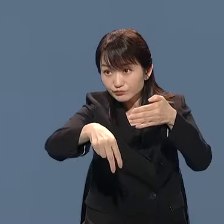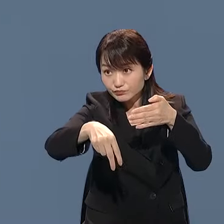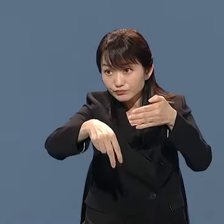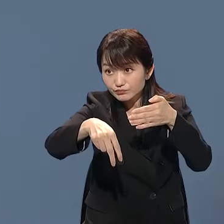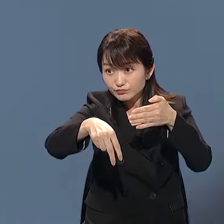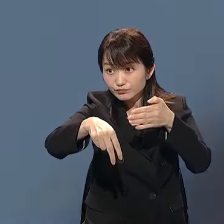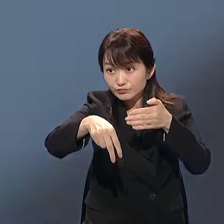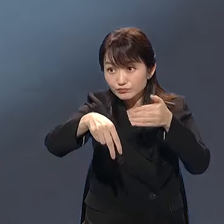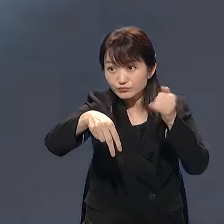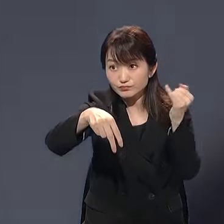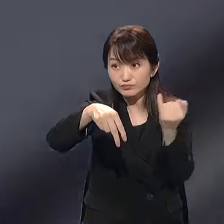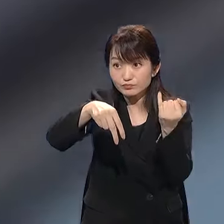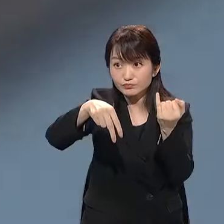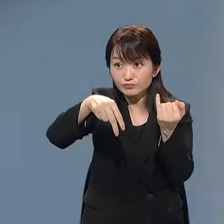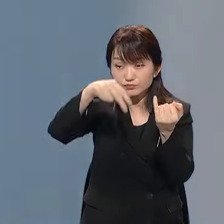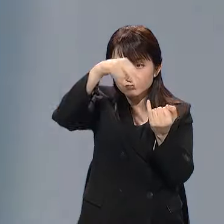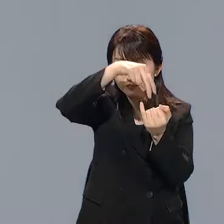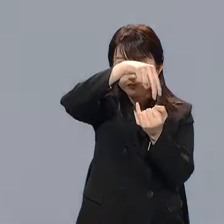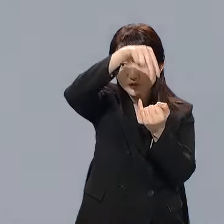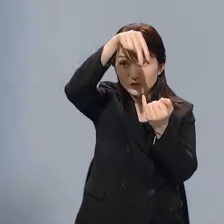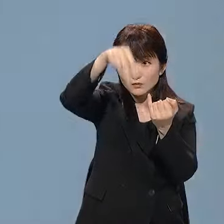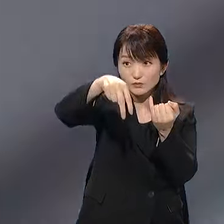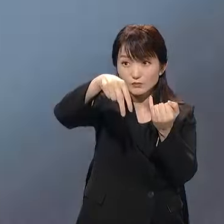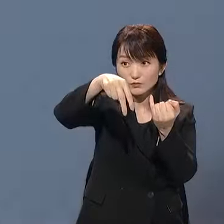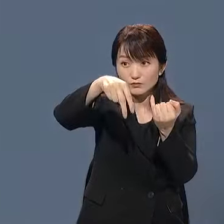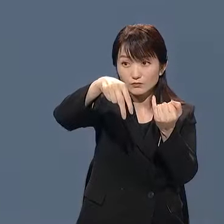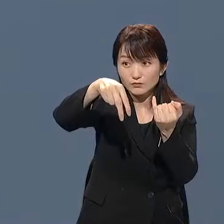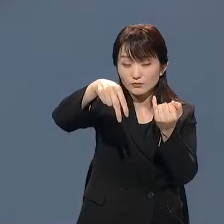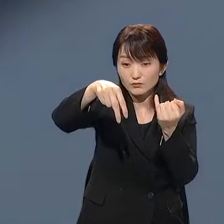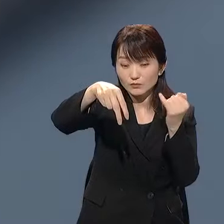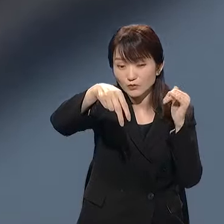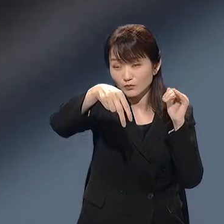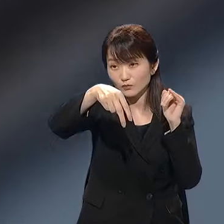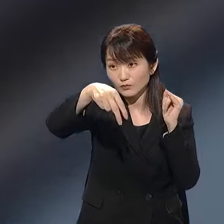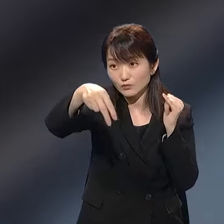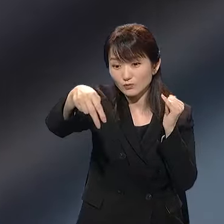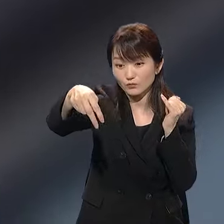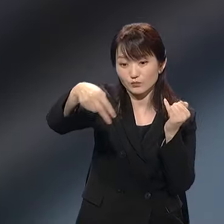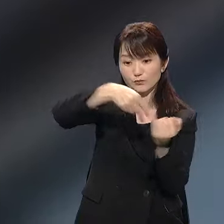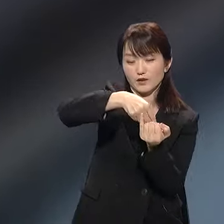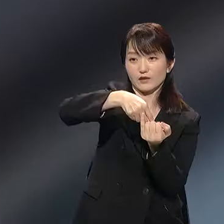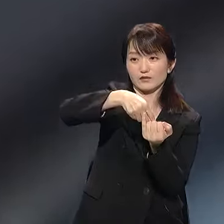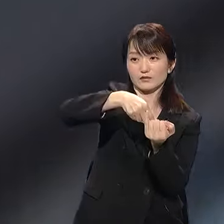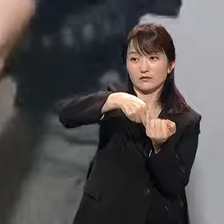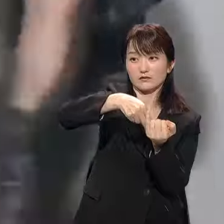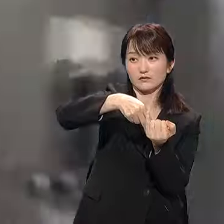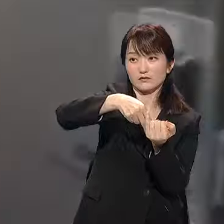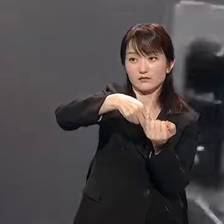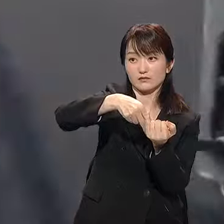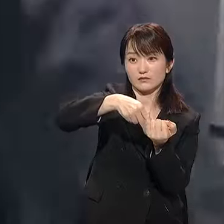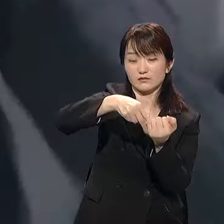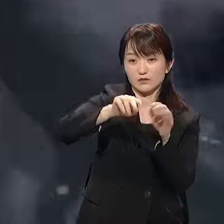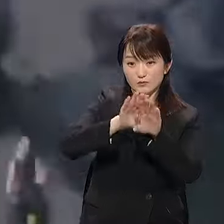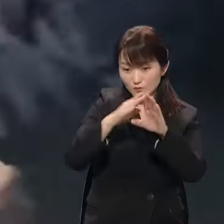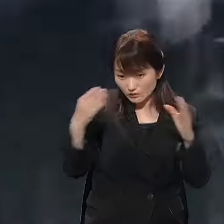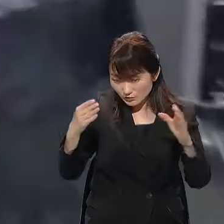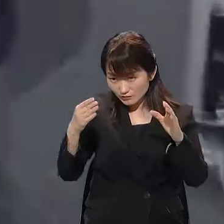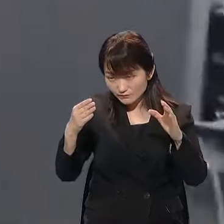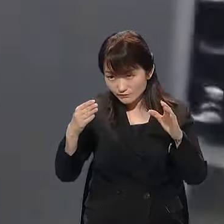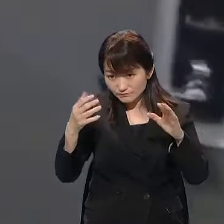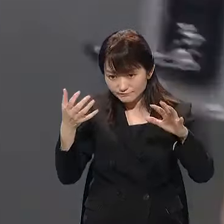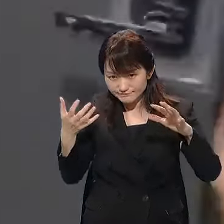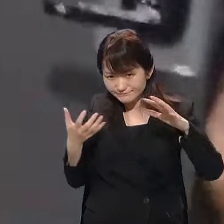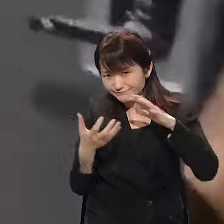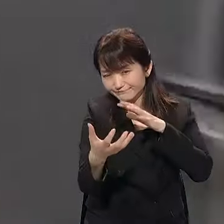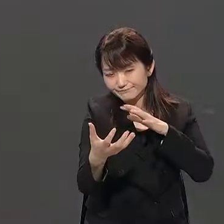발로 여성을 거의 우겨 놓습니다. 집 안으로. 자, 순간 말이죠. 동시에 현관문에서 대기하고 있던